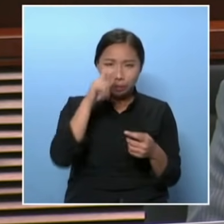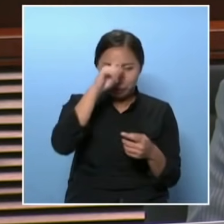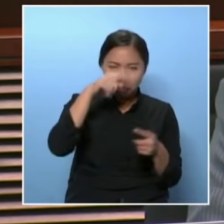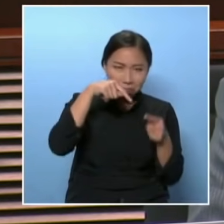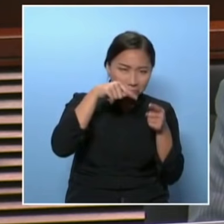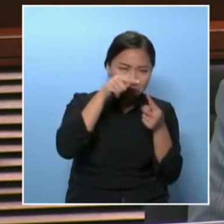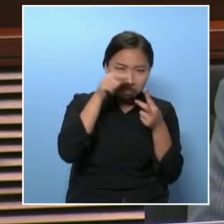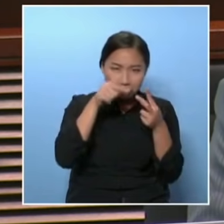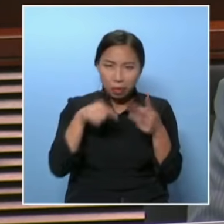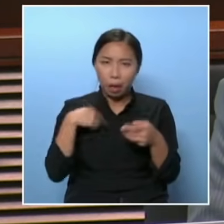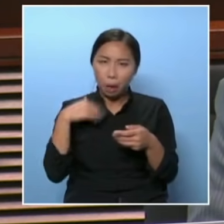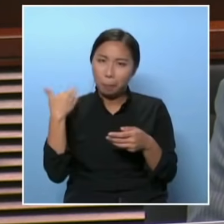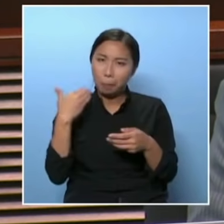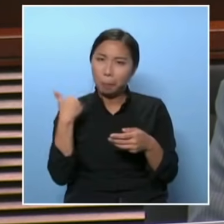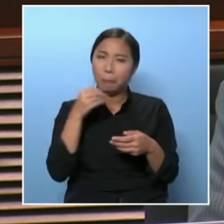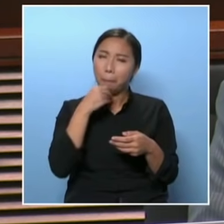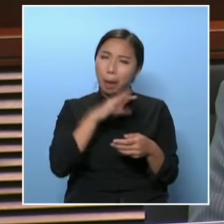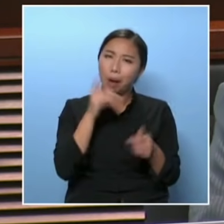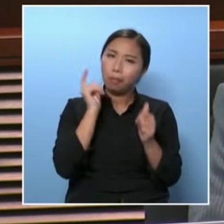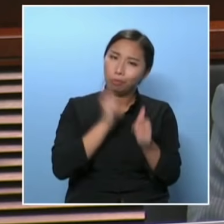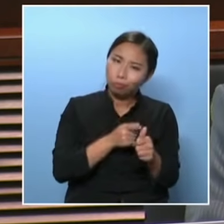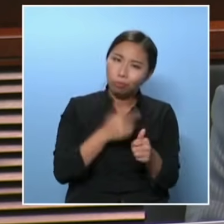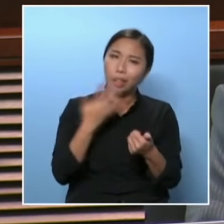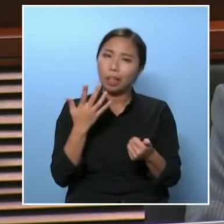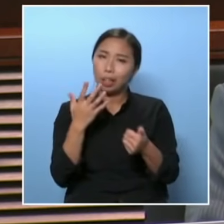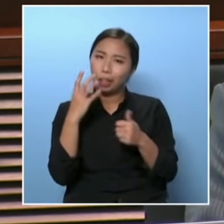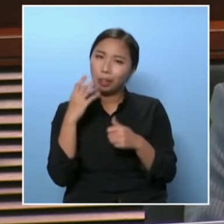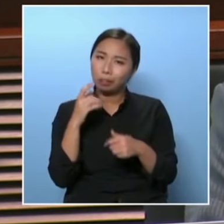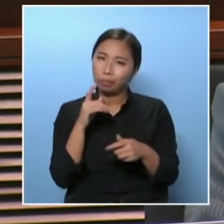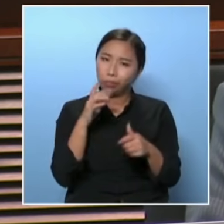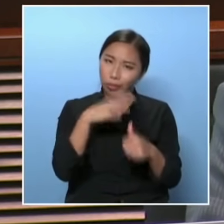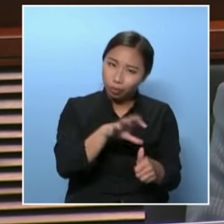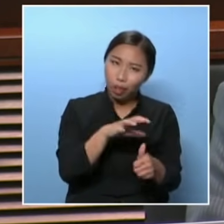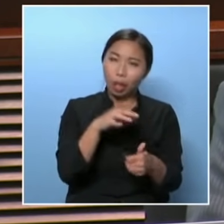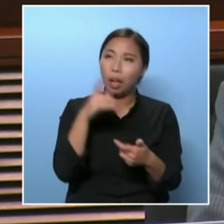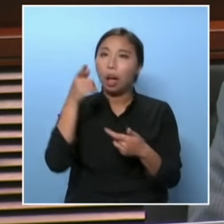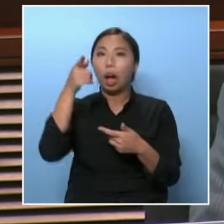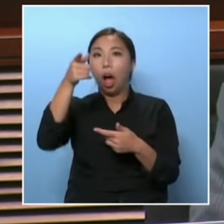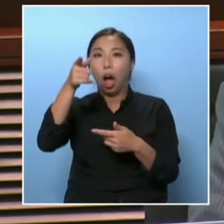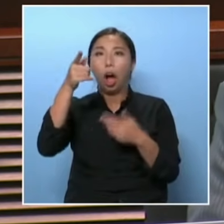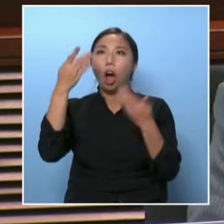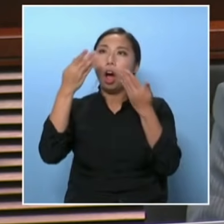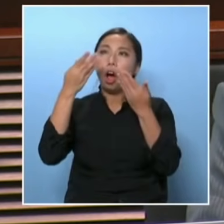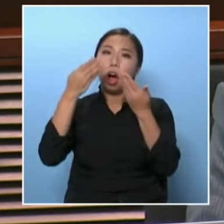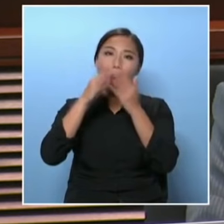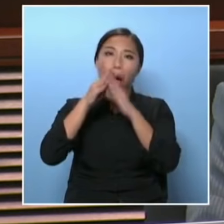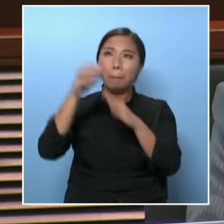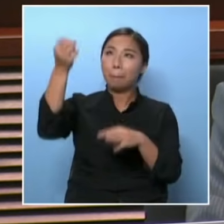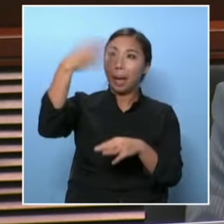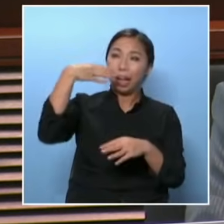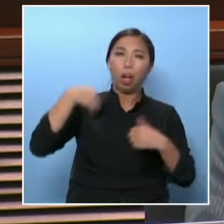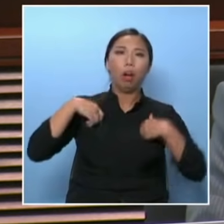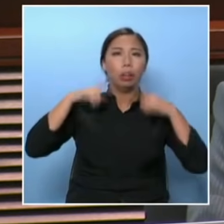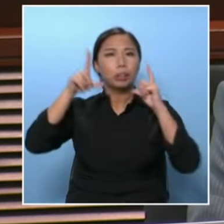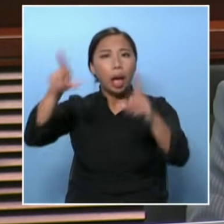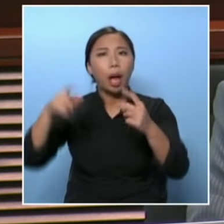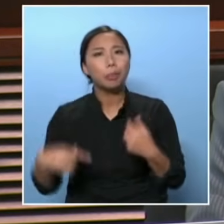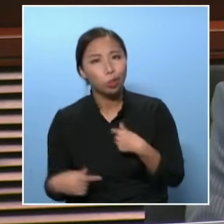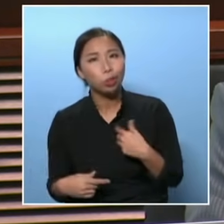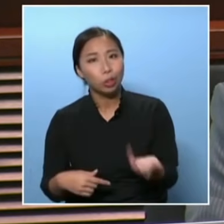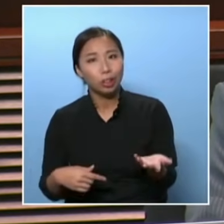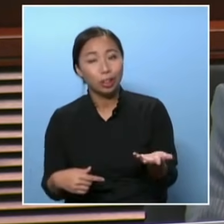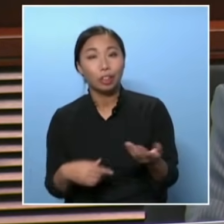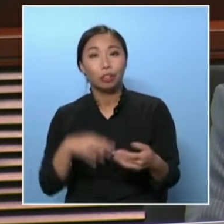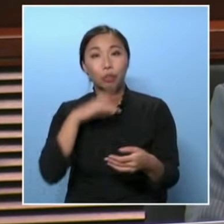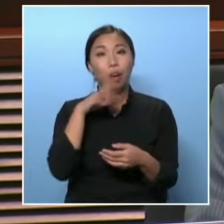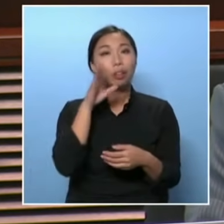經警告過佢、譴責過佢。學校問嘅時候，我一定要答。咁所以如果佢鄭議員